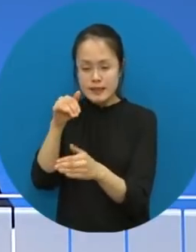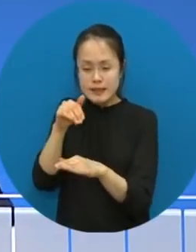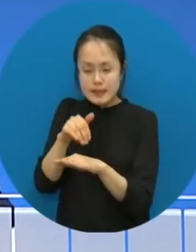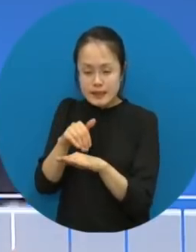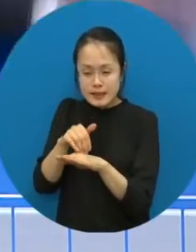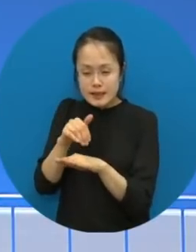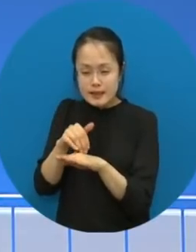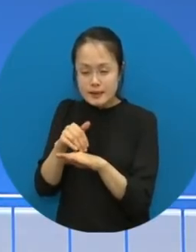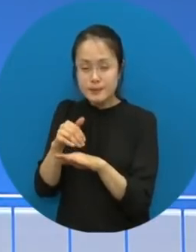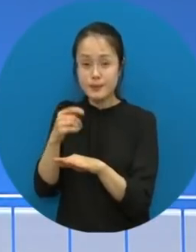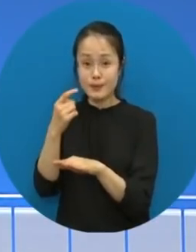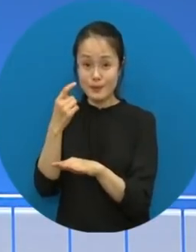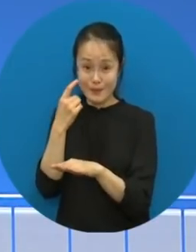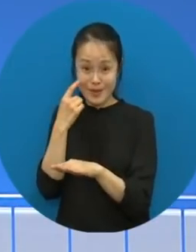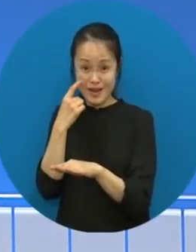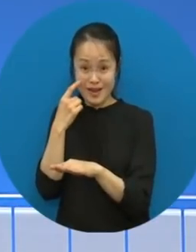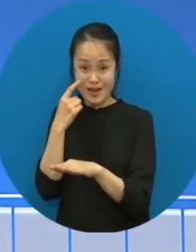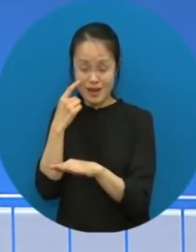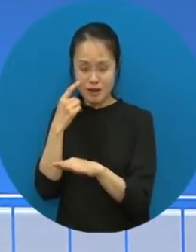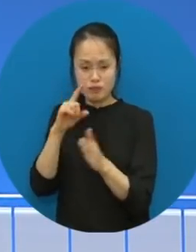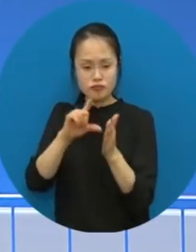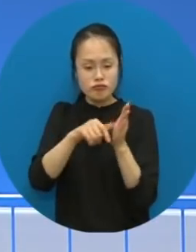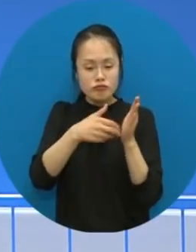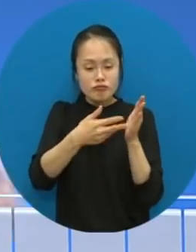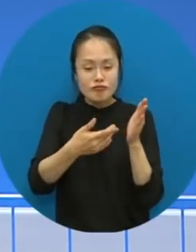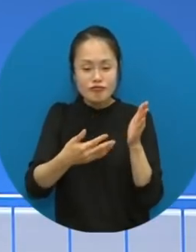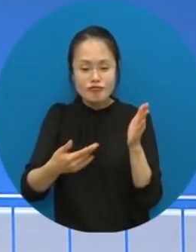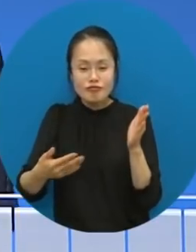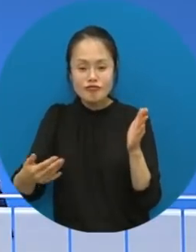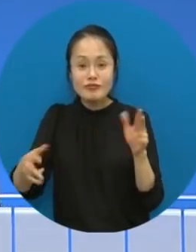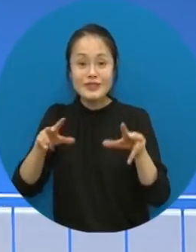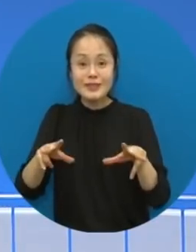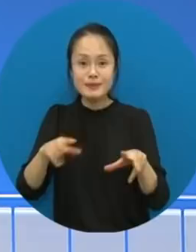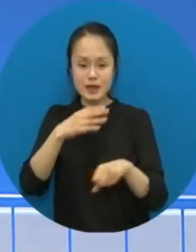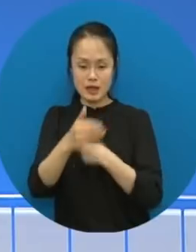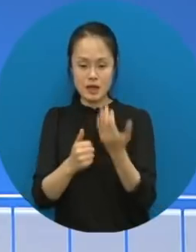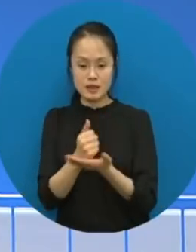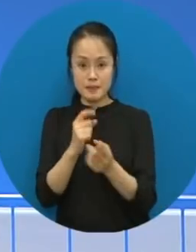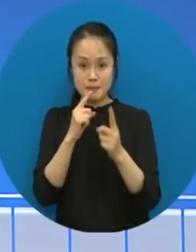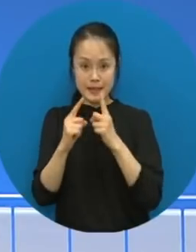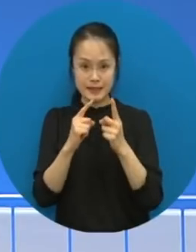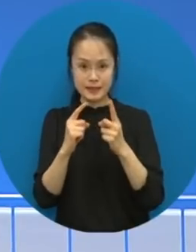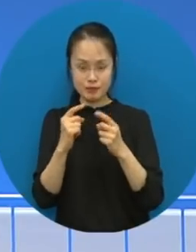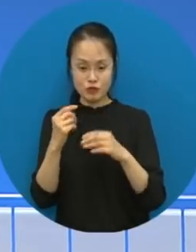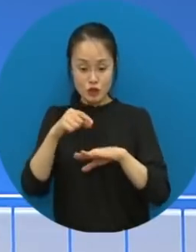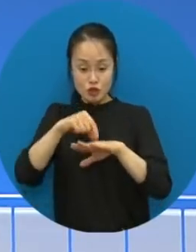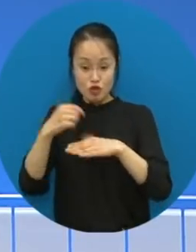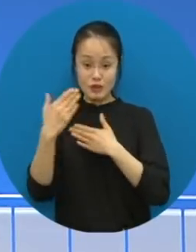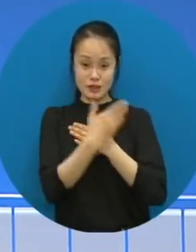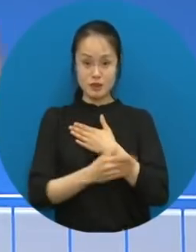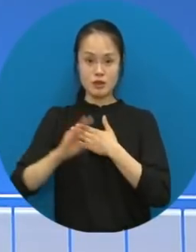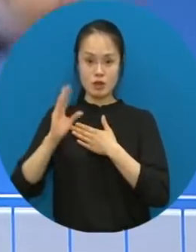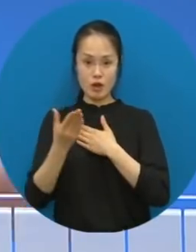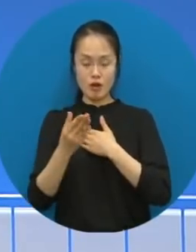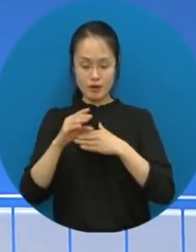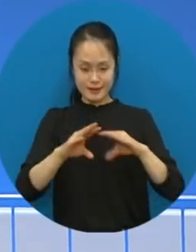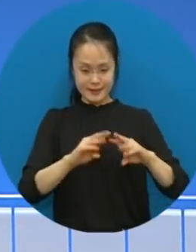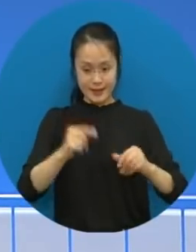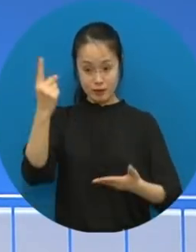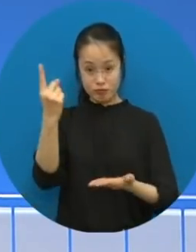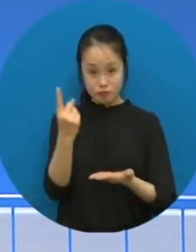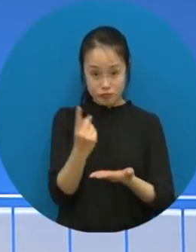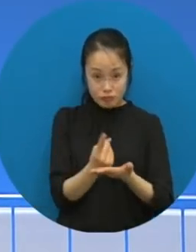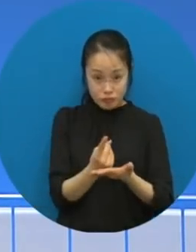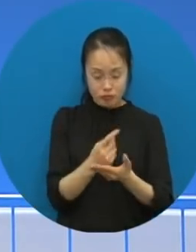하사 하나님의 약속 말씀이 육신이 되어 이 땅에 오셨으니 하나님의 말씀이 살아